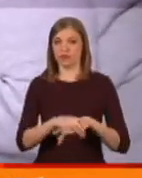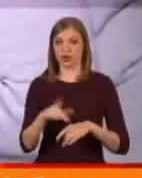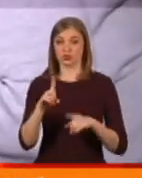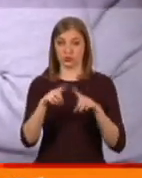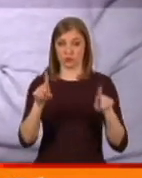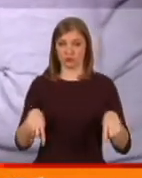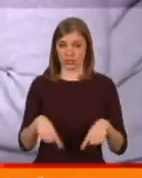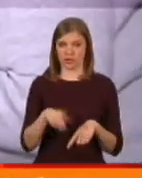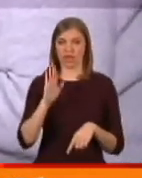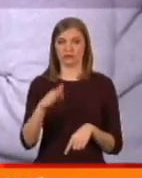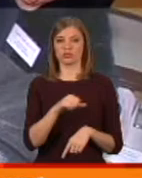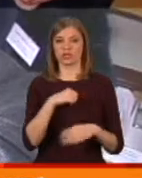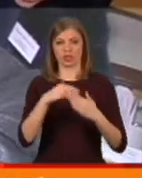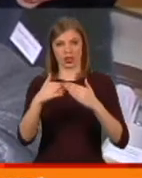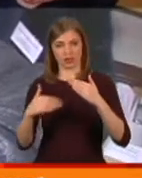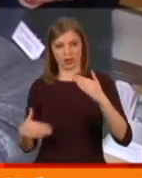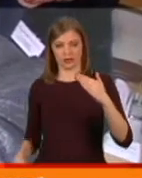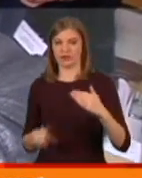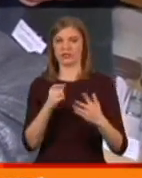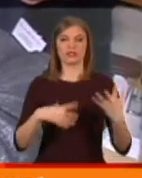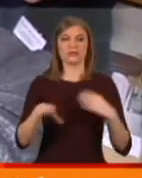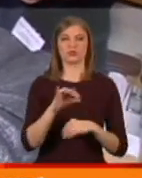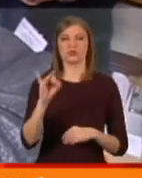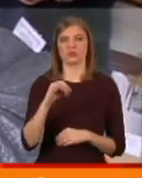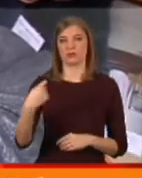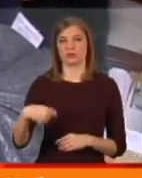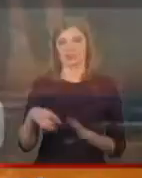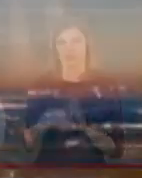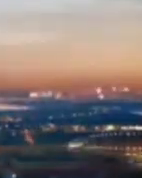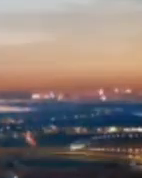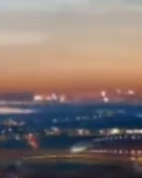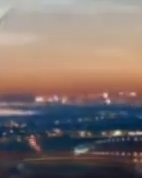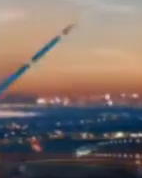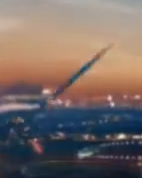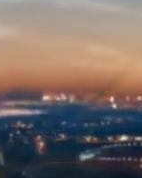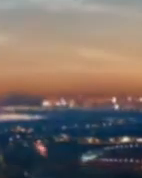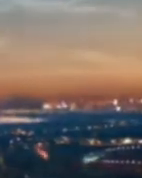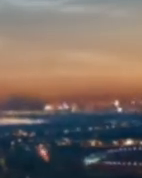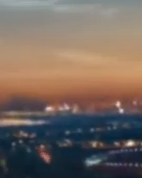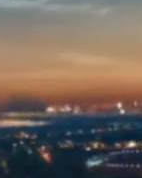бюлетень буде найдовшим за всю історію президентських виборів в Україні.